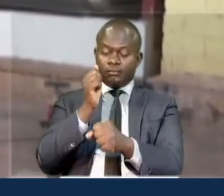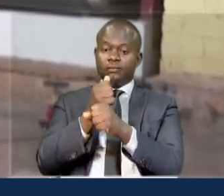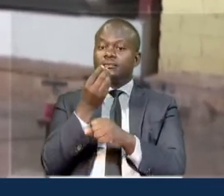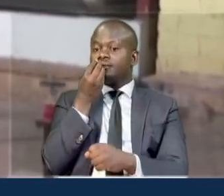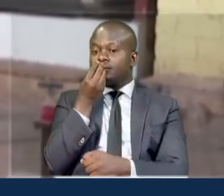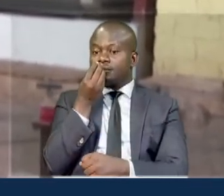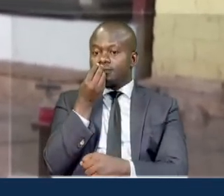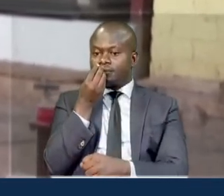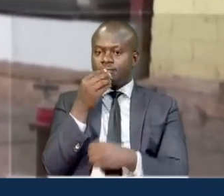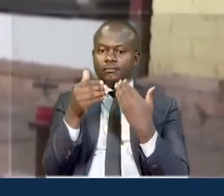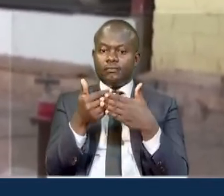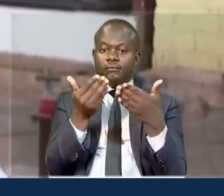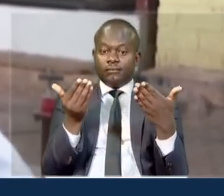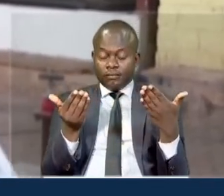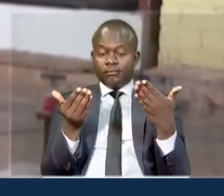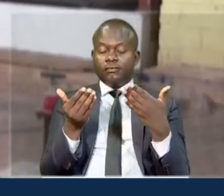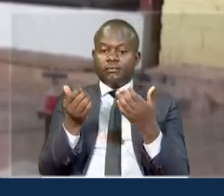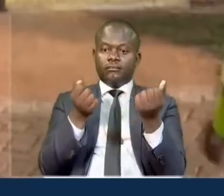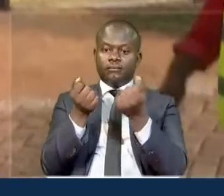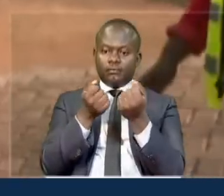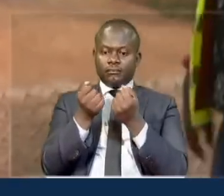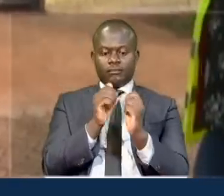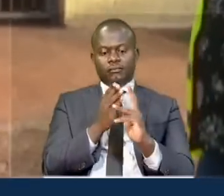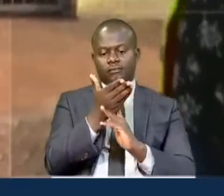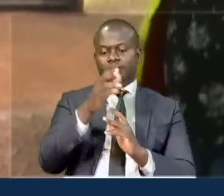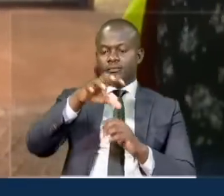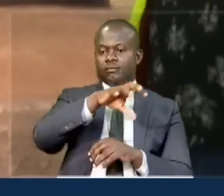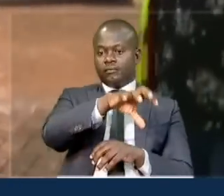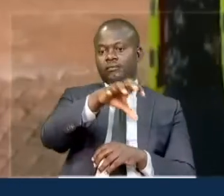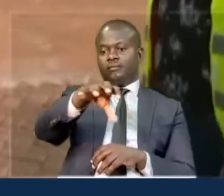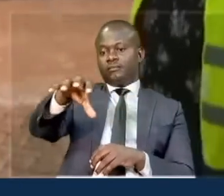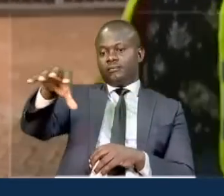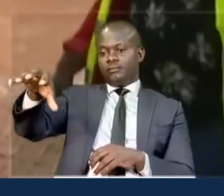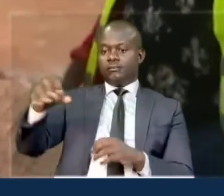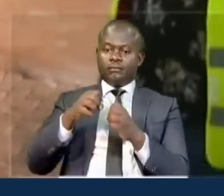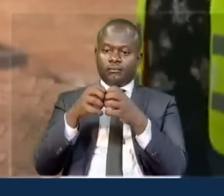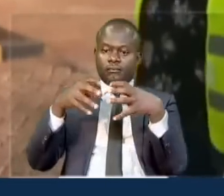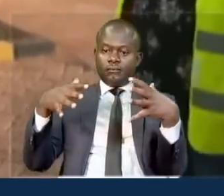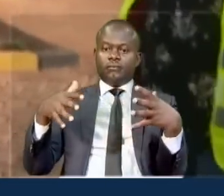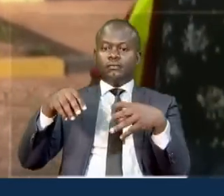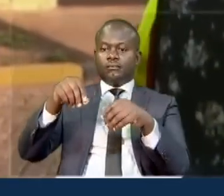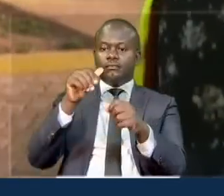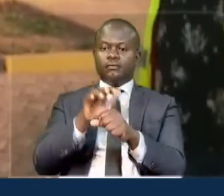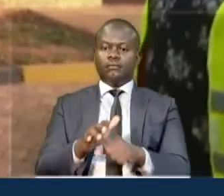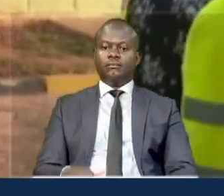ibiribwa, hakaba hari imodoka ziba zinyura hirya no hino muri ibi bice, ariko zikagenda zitumura ivumbi ryinshi.